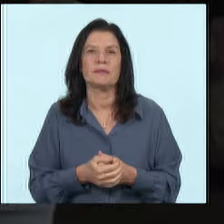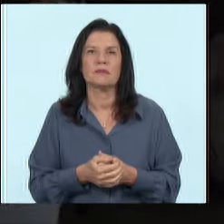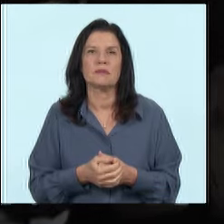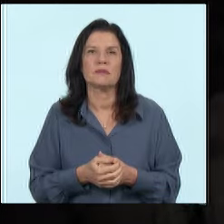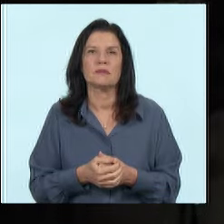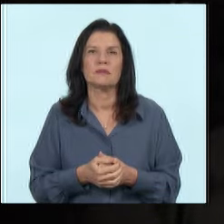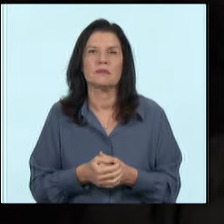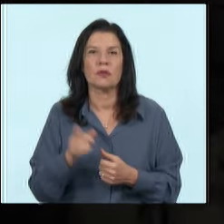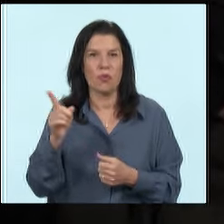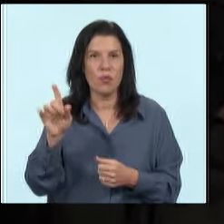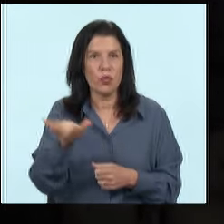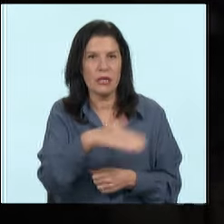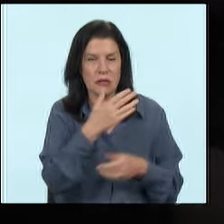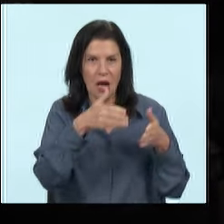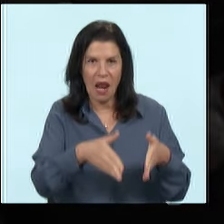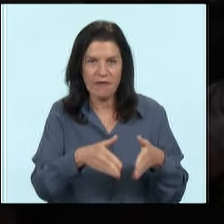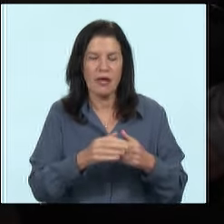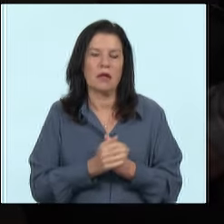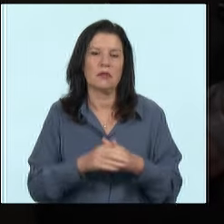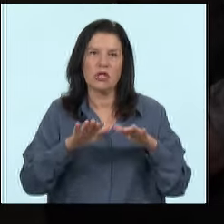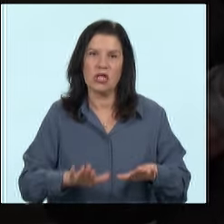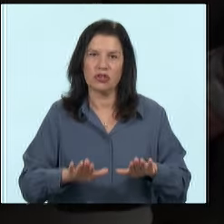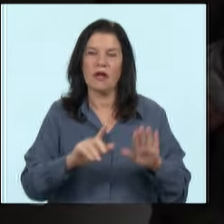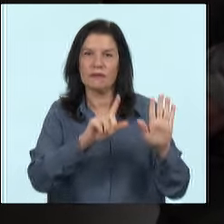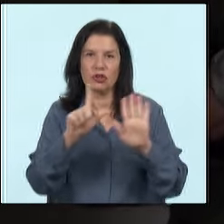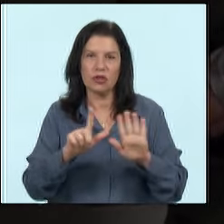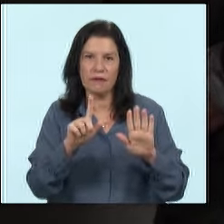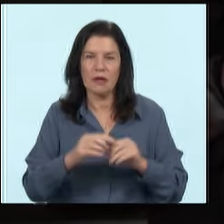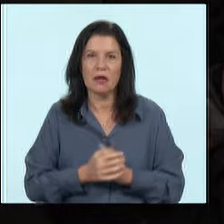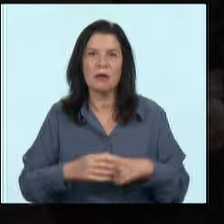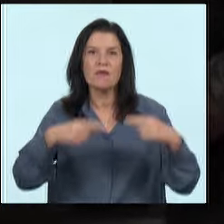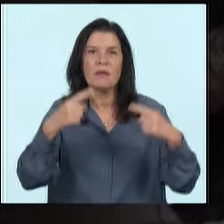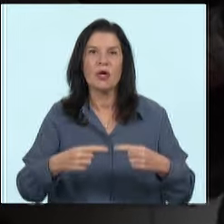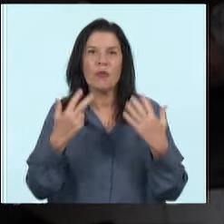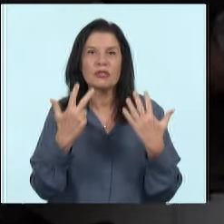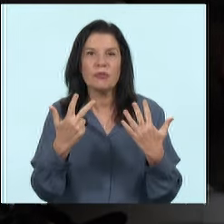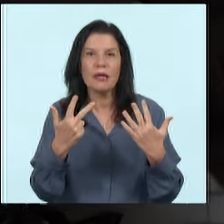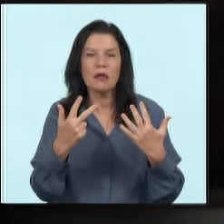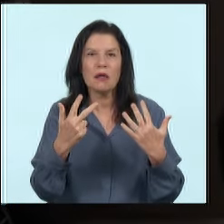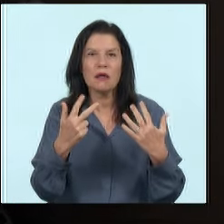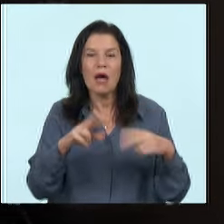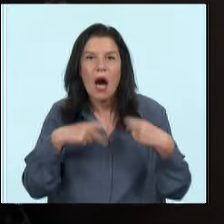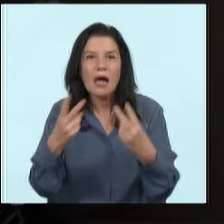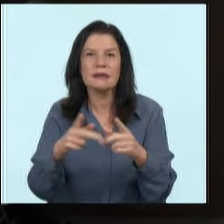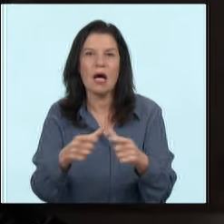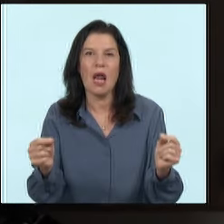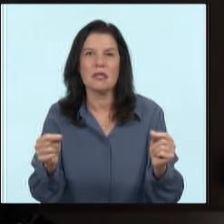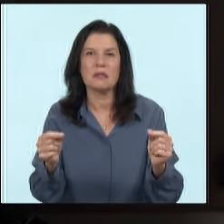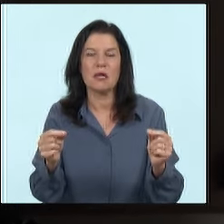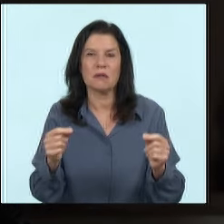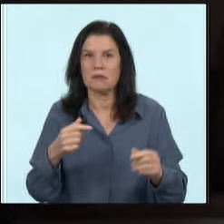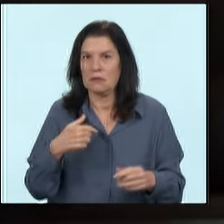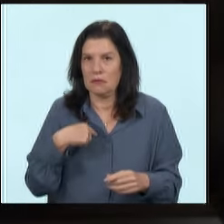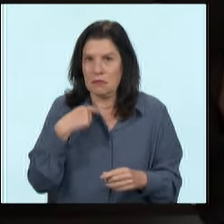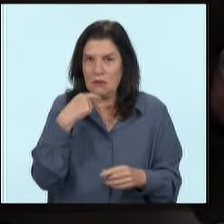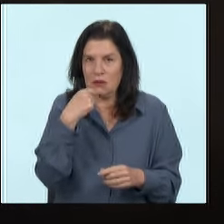ומשה יצא ללוויה, ישב שבעה, וביום השמיני או התשיעי כבר התייצב חזרה בעזה. אני אומר לך, על עצמי, העוצמה שלי